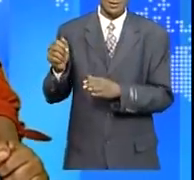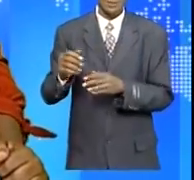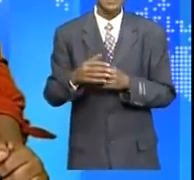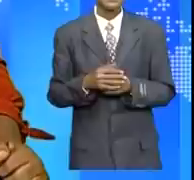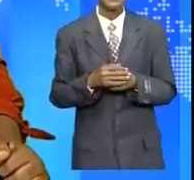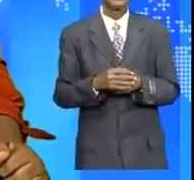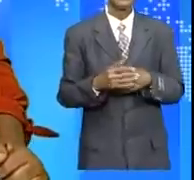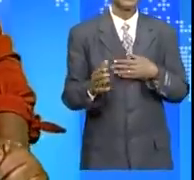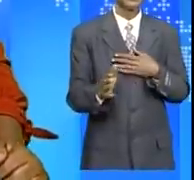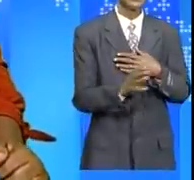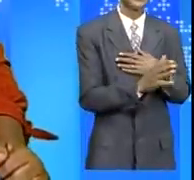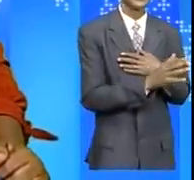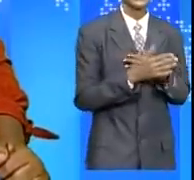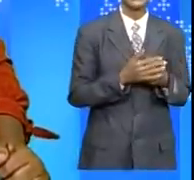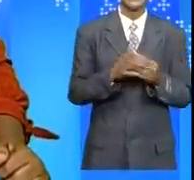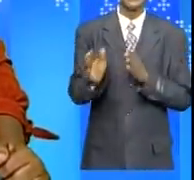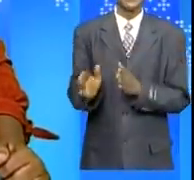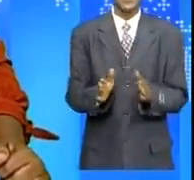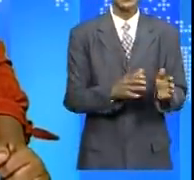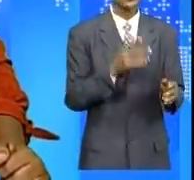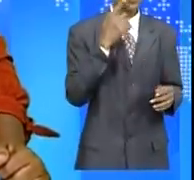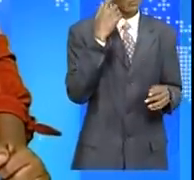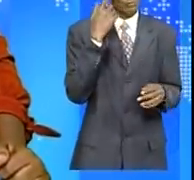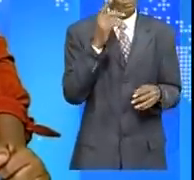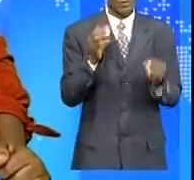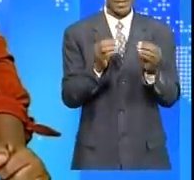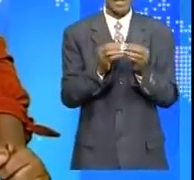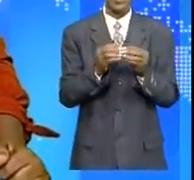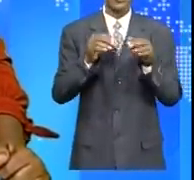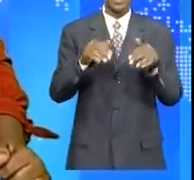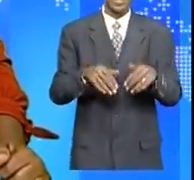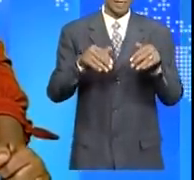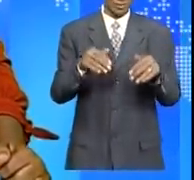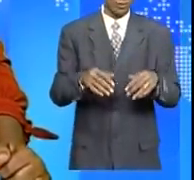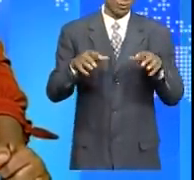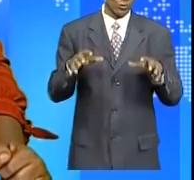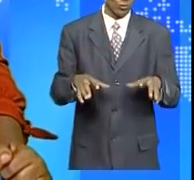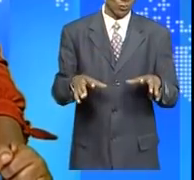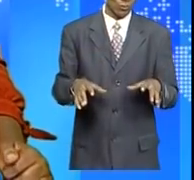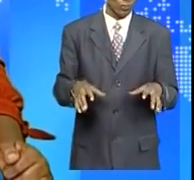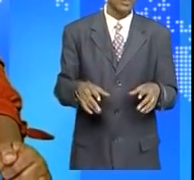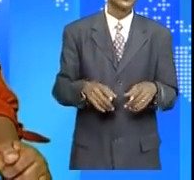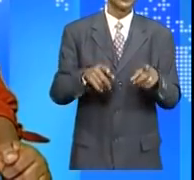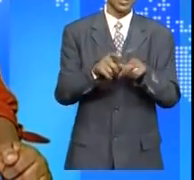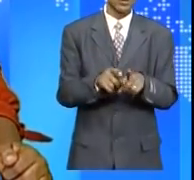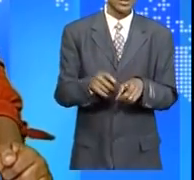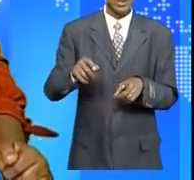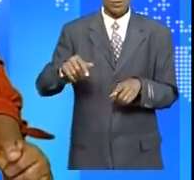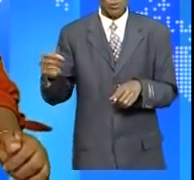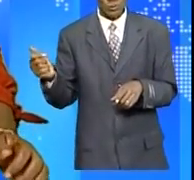produits agricoles de la République démocratique du Congo, l'heure est à la validation des données provisoires après une étude